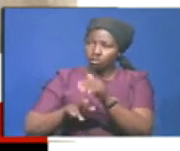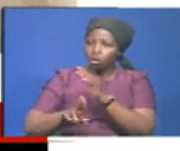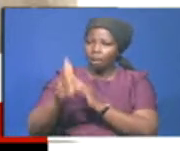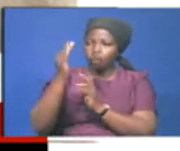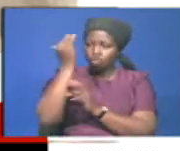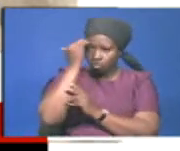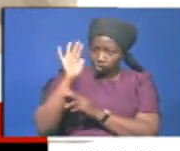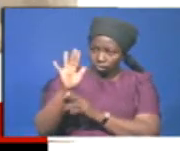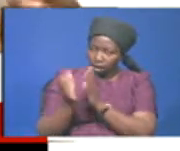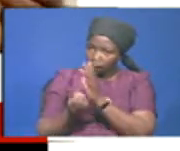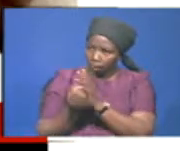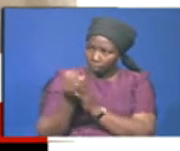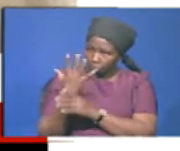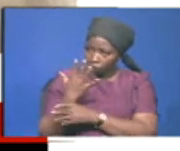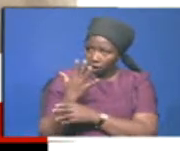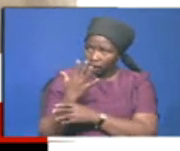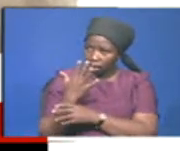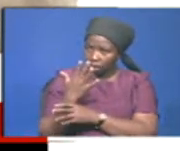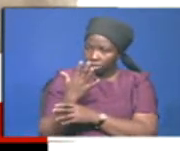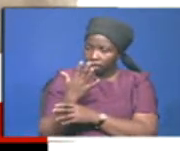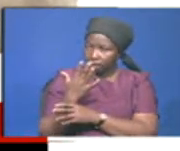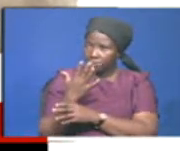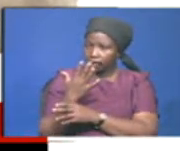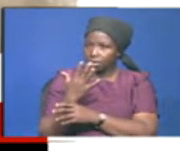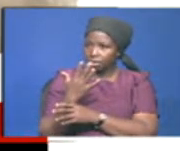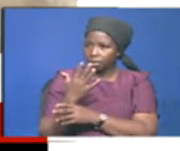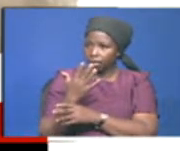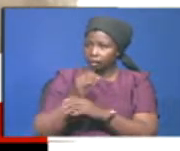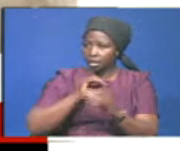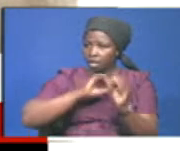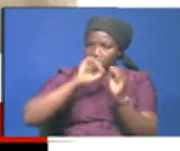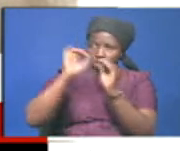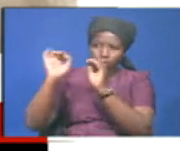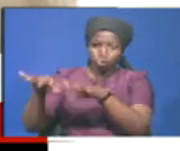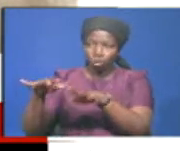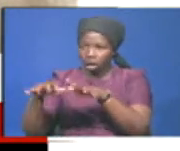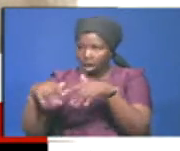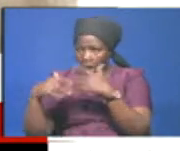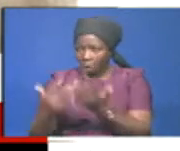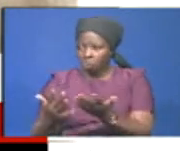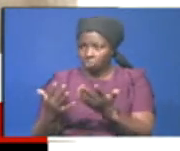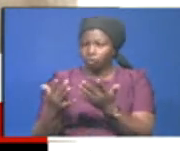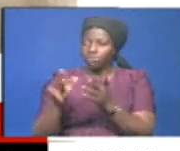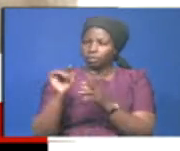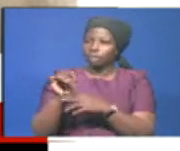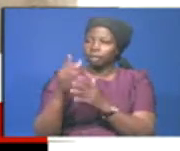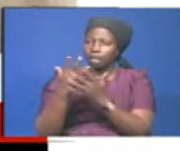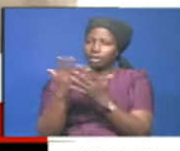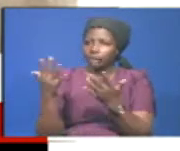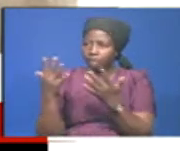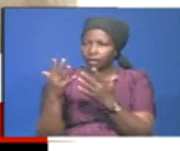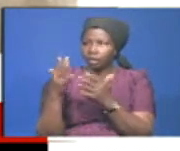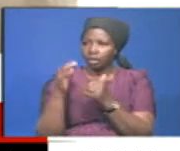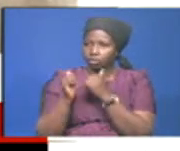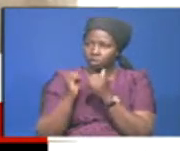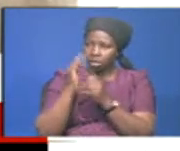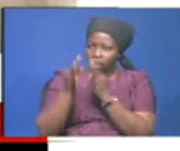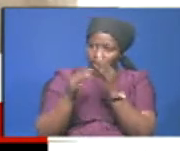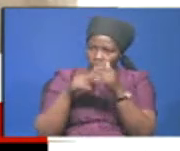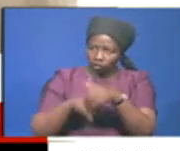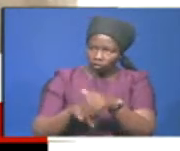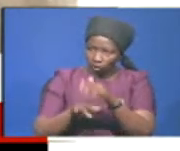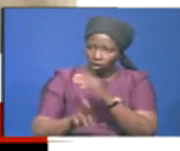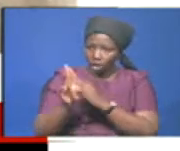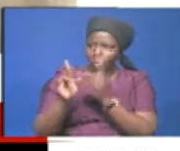yake inakuwa disposed kwa njia gani. Na hizo ni vitu zikifuatiliwa